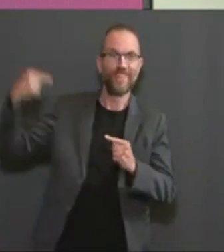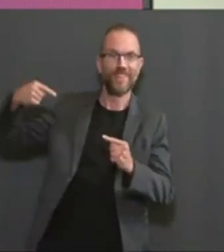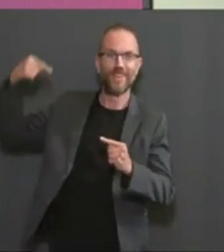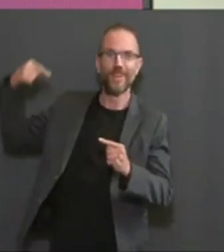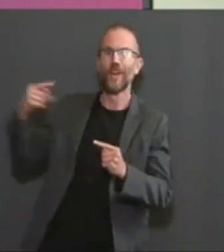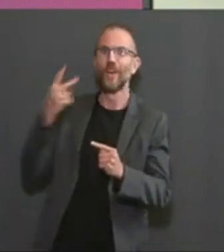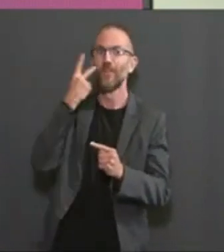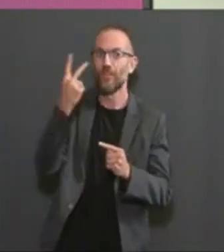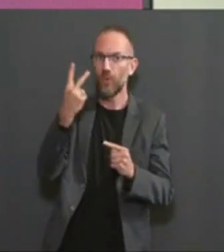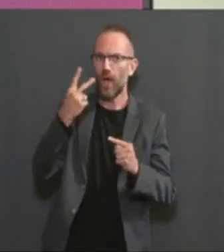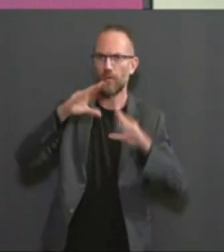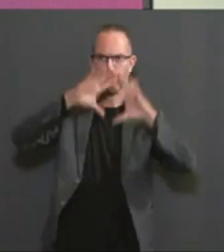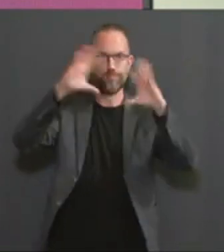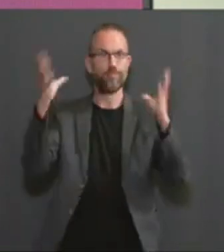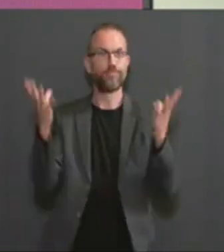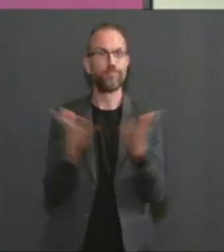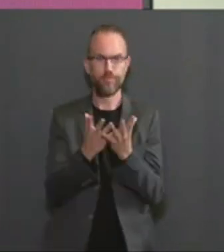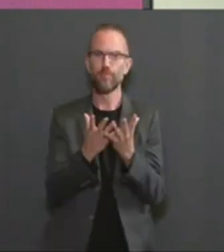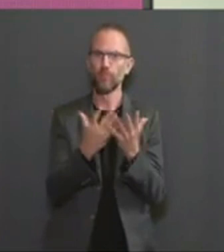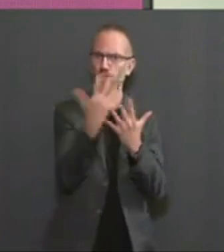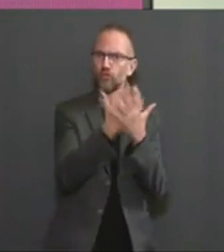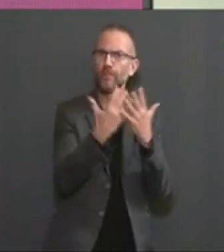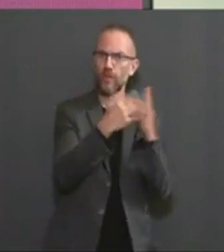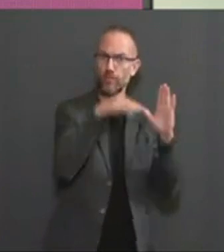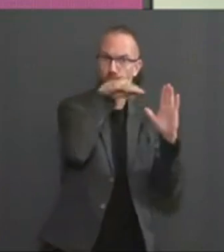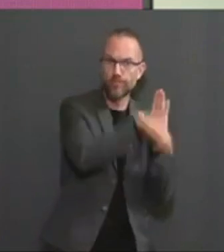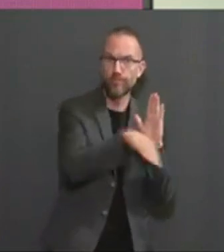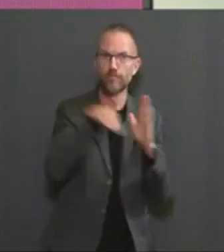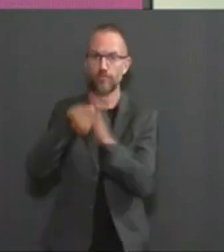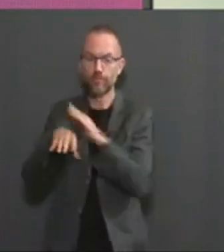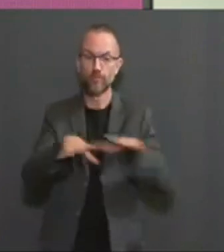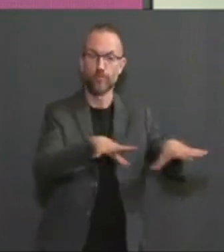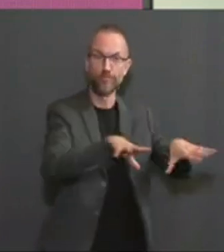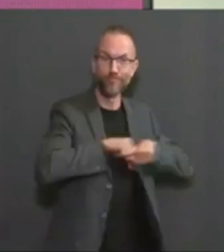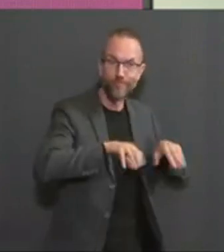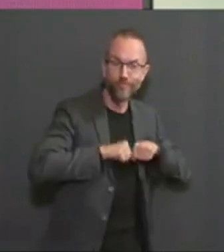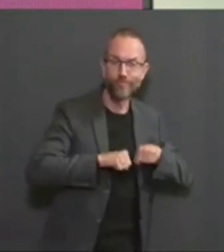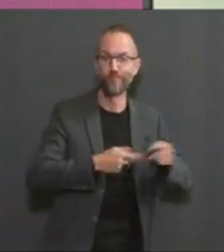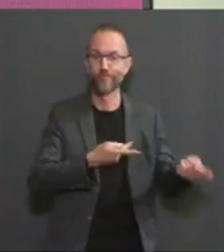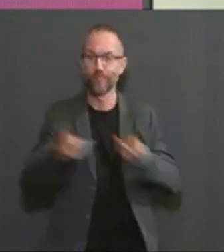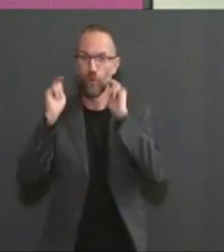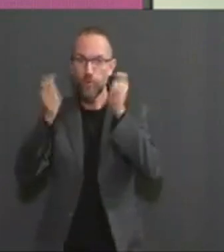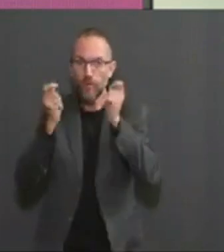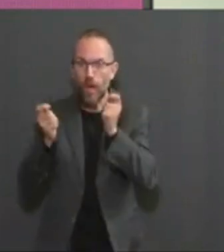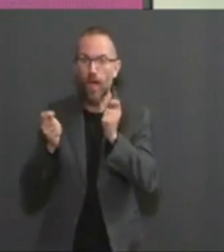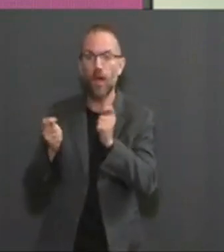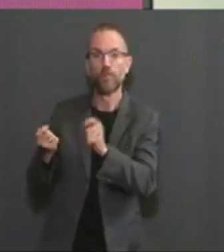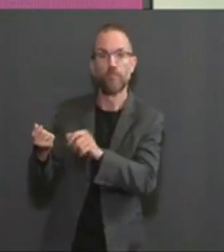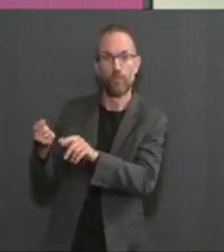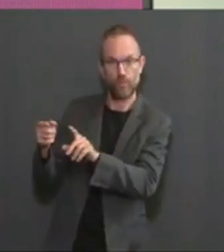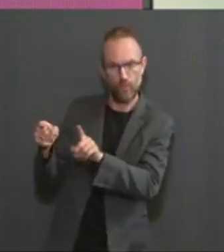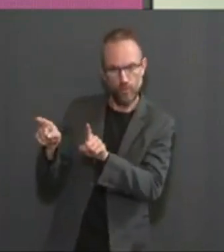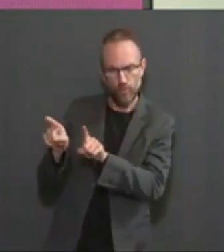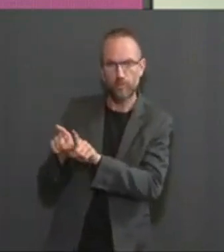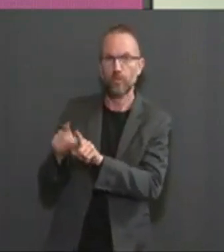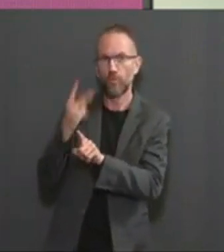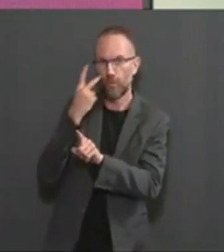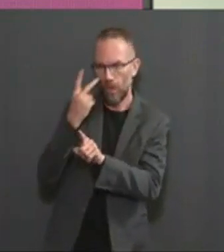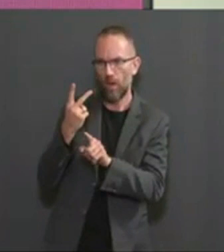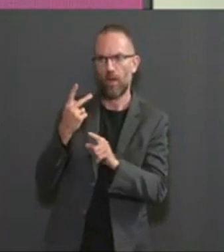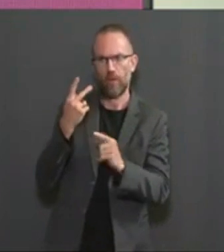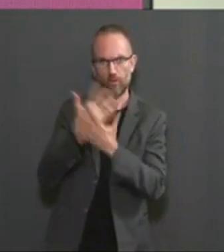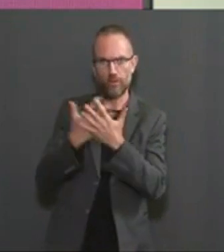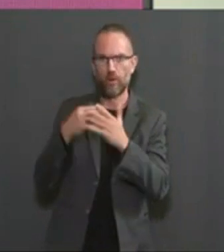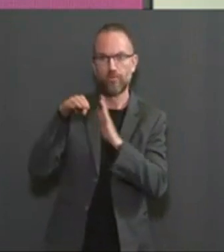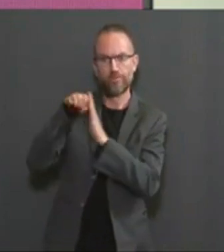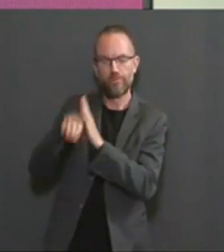diminution globale tant des contaminations que des hospitalisations et heureusement aussi des décès. L'impact